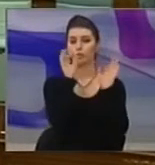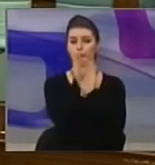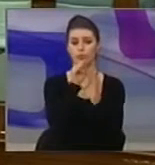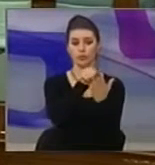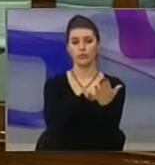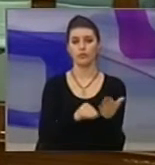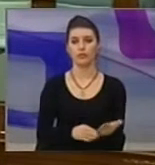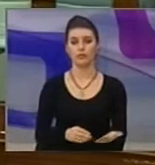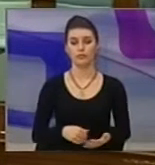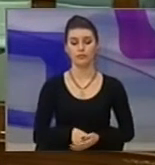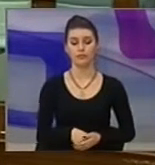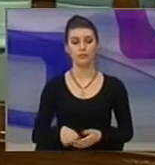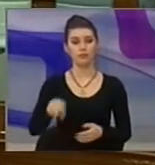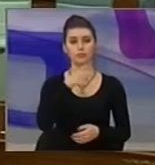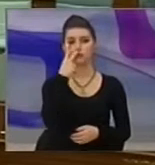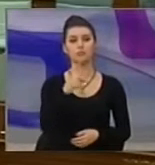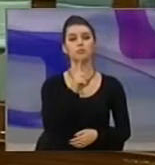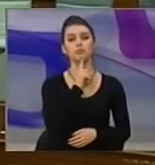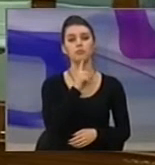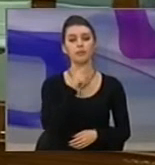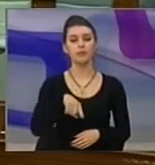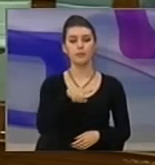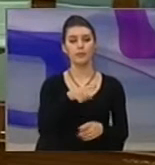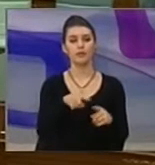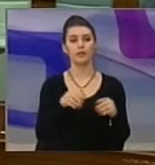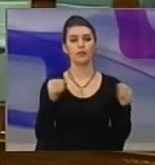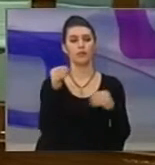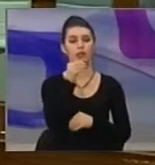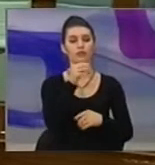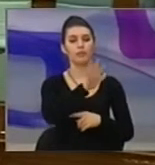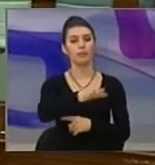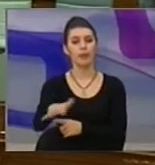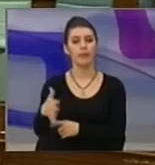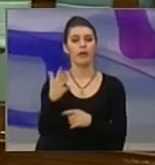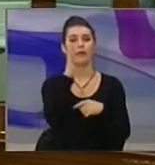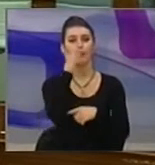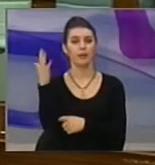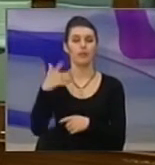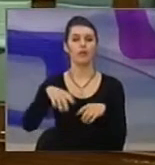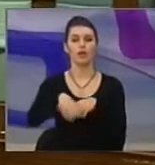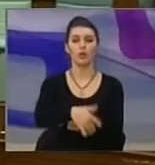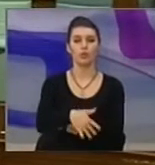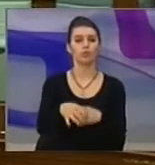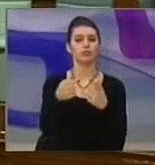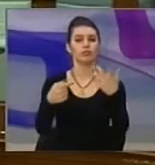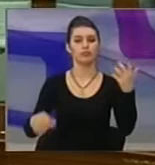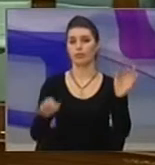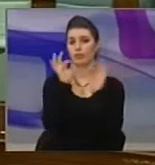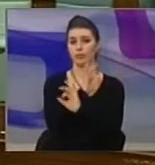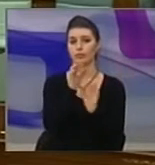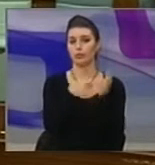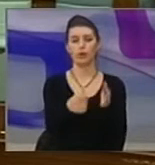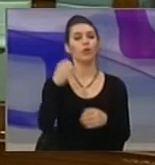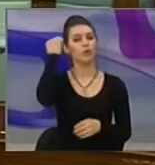regrii shë Pak I rtoris perimtaris pemtarisarisë fusha kë që kosova kaad